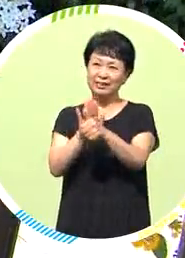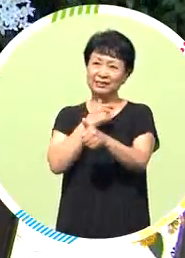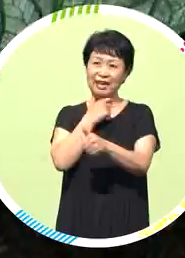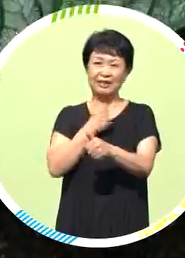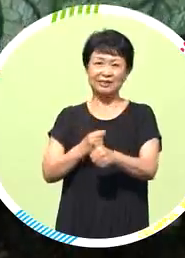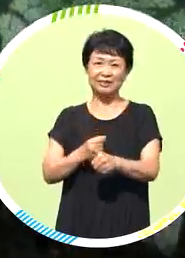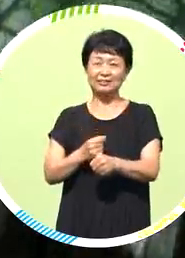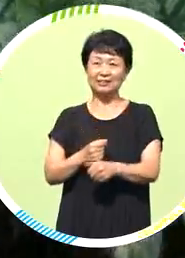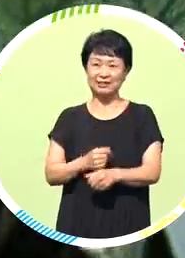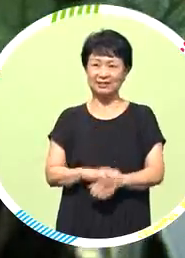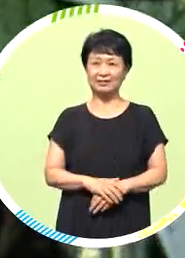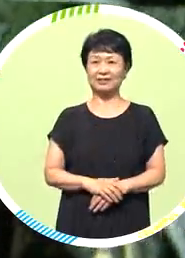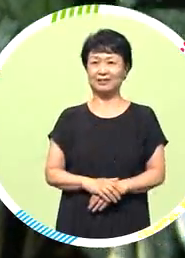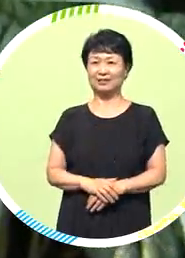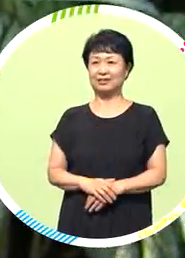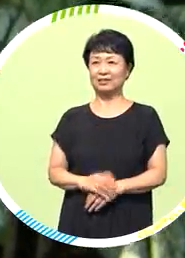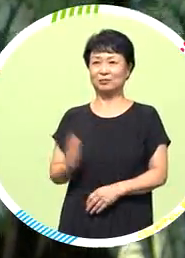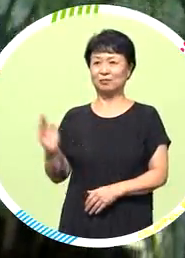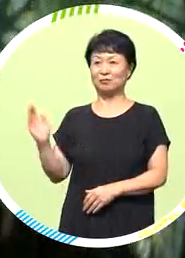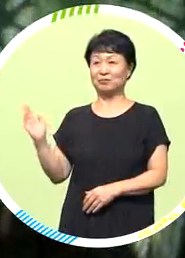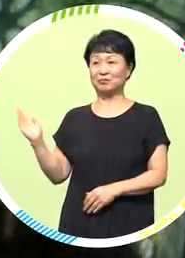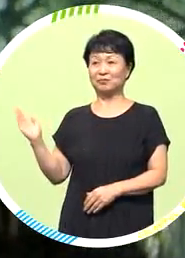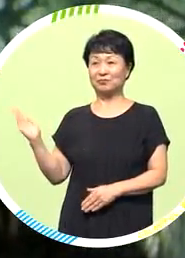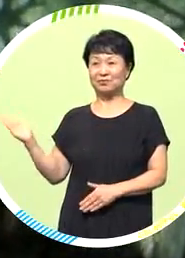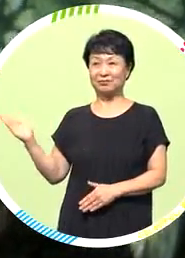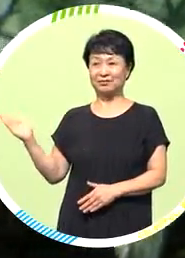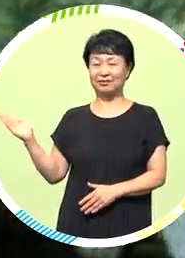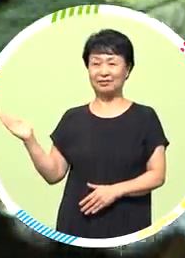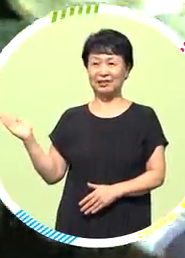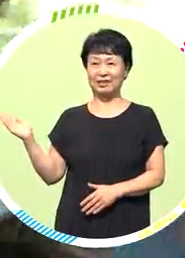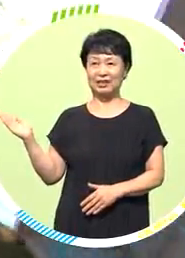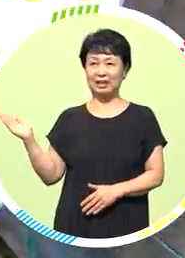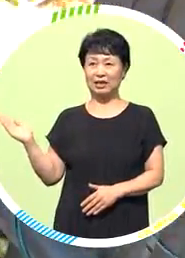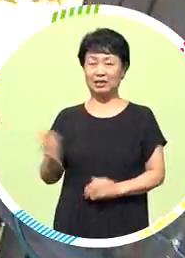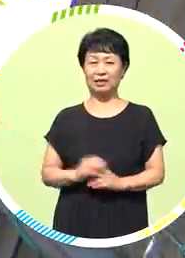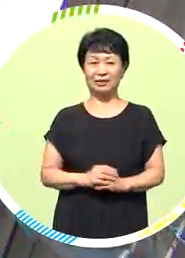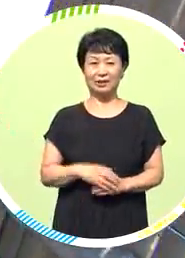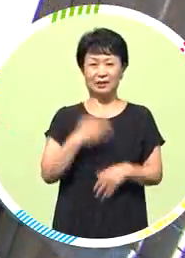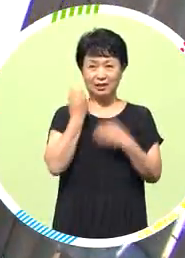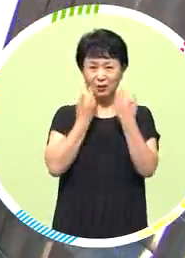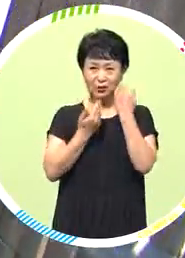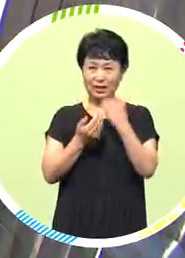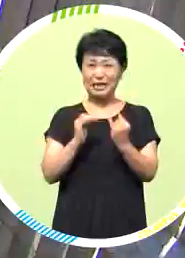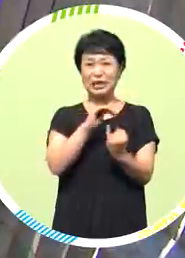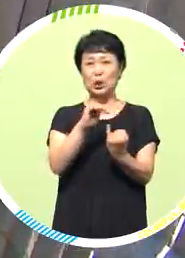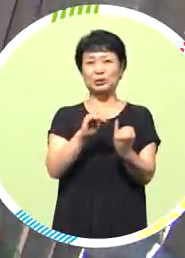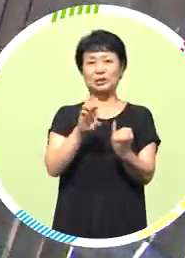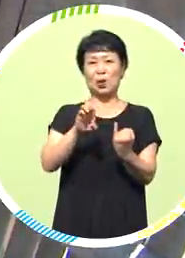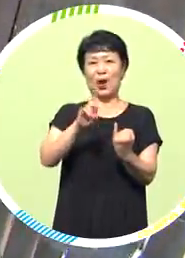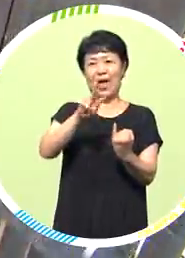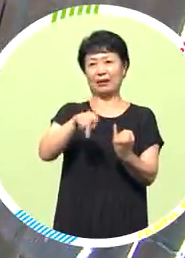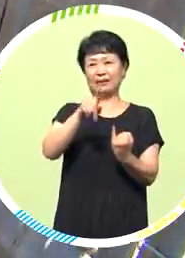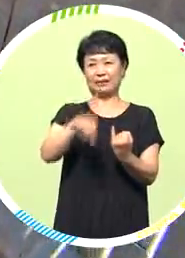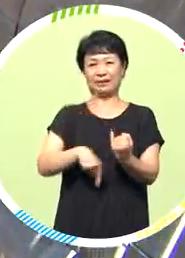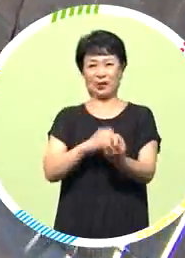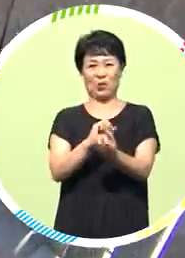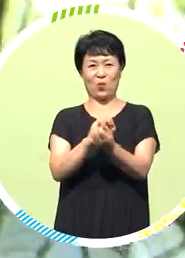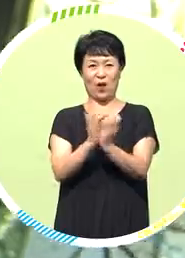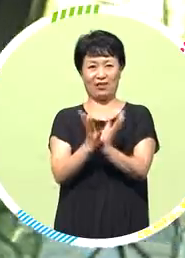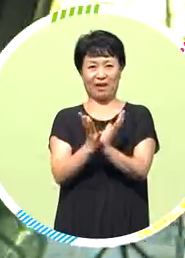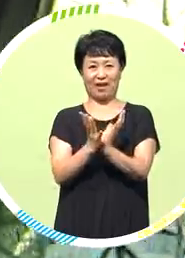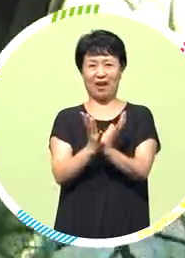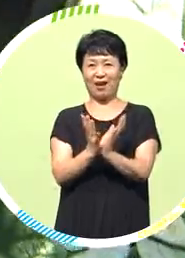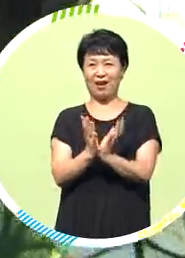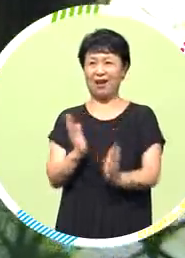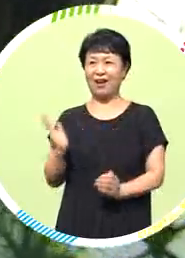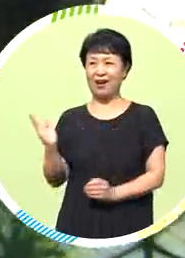い、どうぞ。 ということで私もお手伝いしちゃいました。こちらがね先ほどの愛しのエリー。もちろんね今